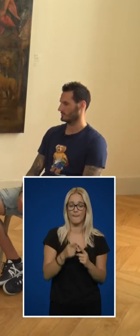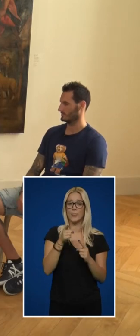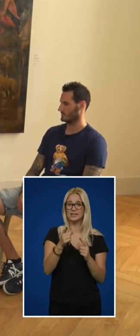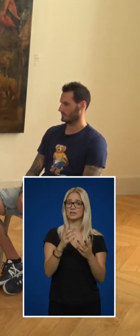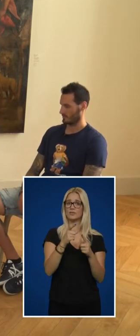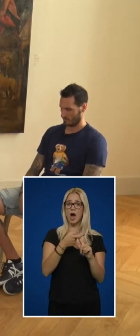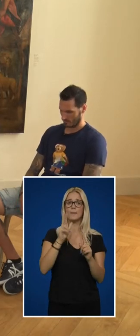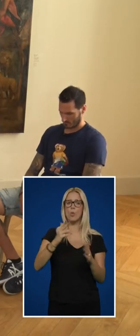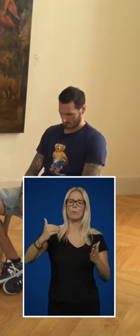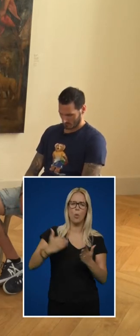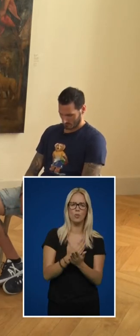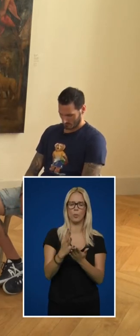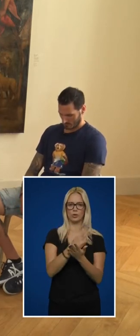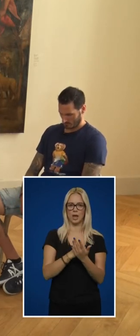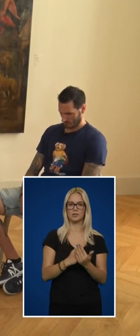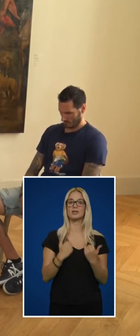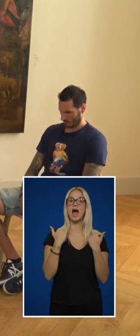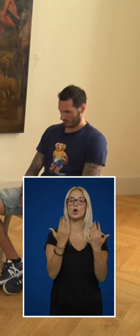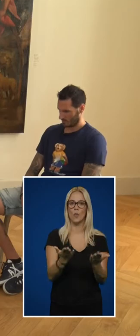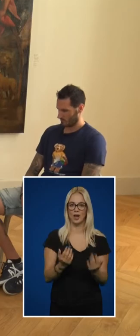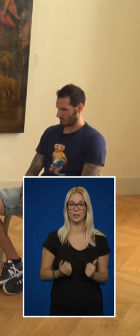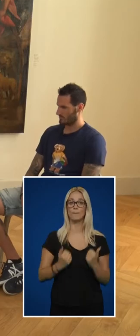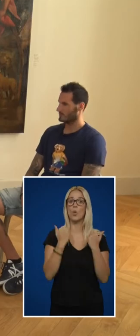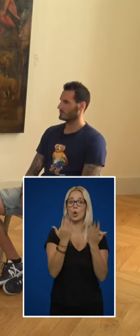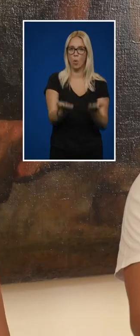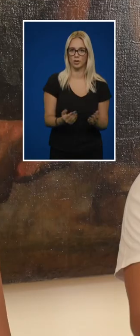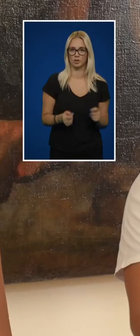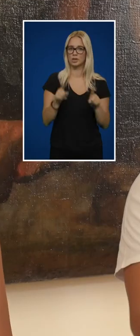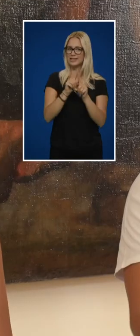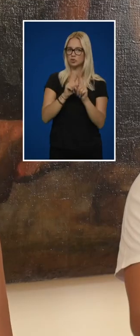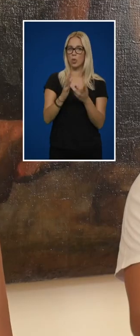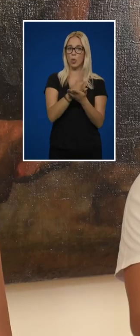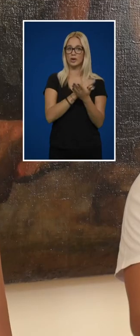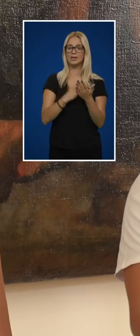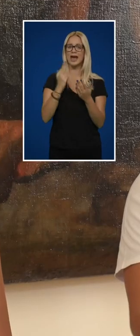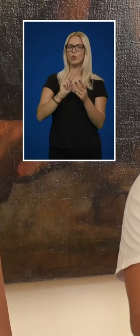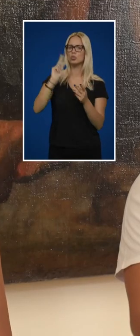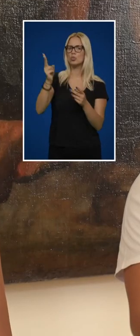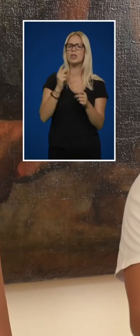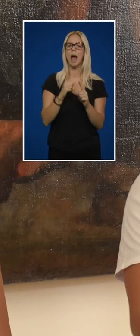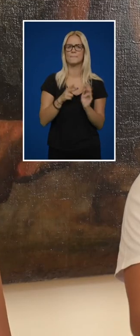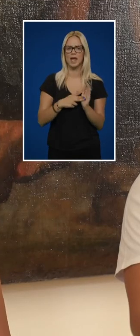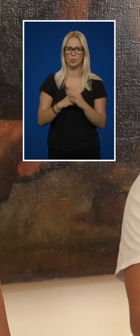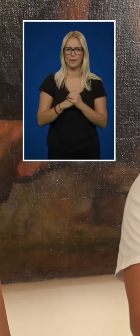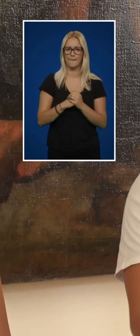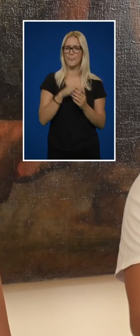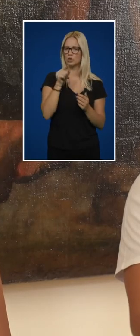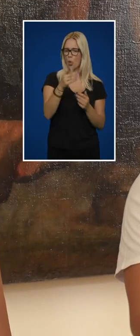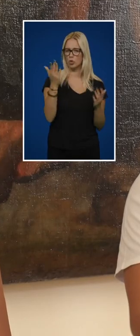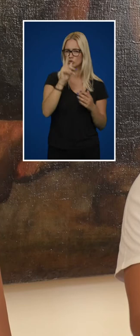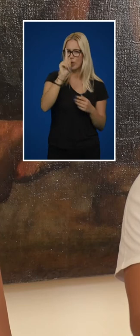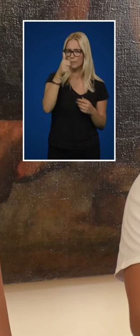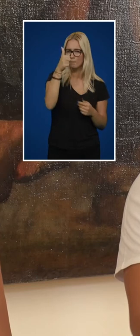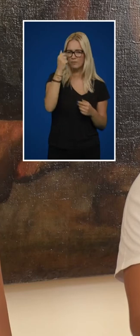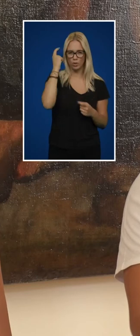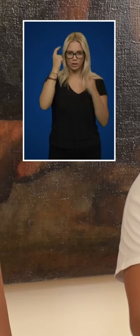nastane. Dakle, stvari se mogu ponovno upotrijebiti, darovati, pokloniti, iskoristiti za neku drugu namjenu itd. Dakle,